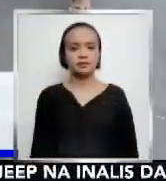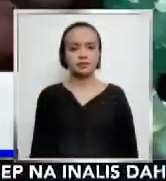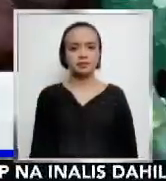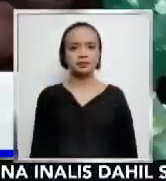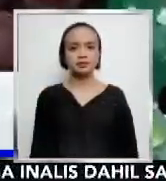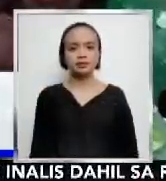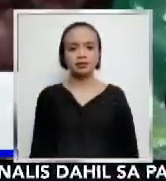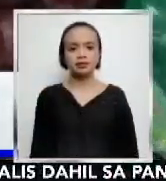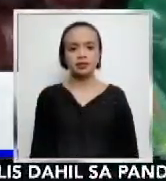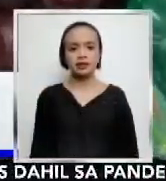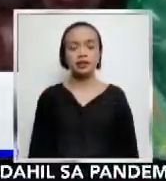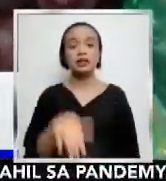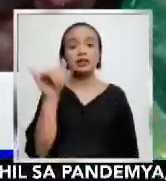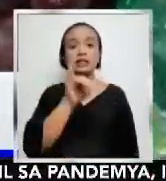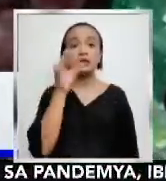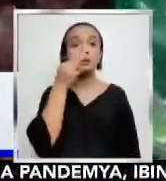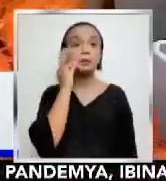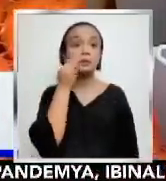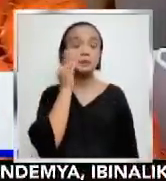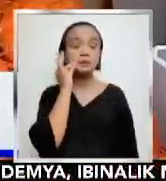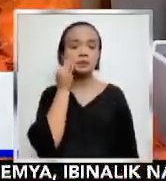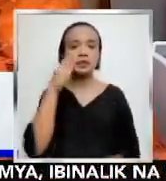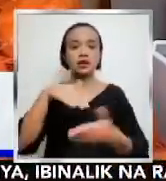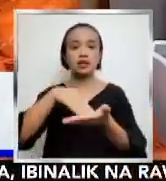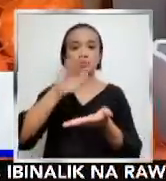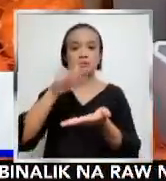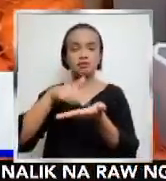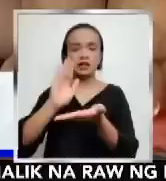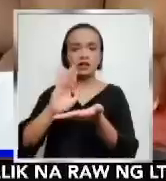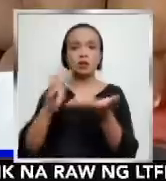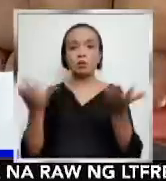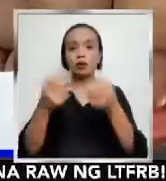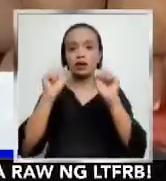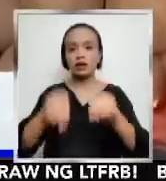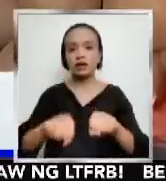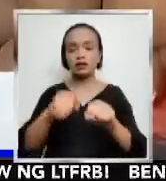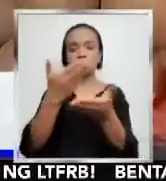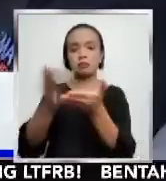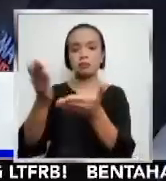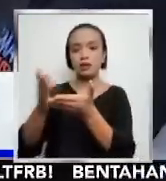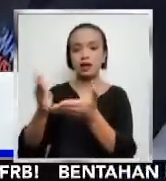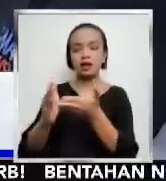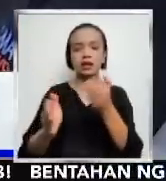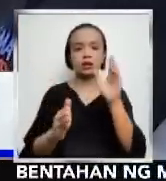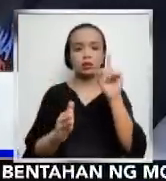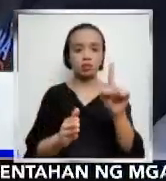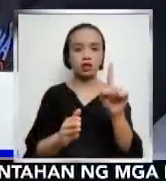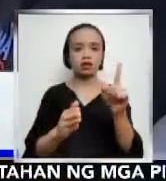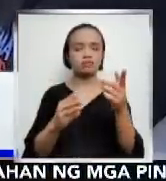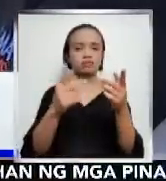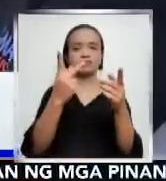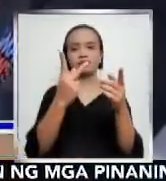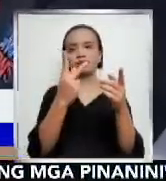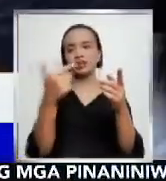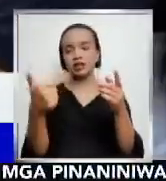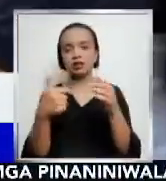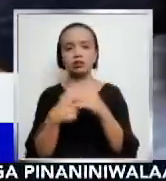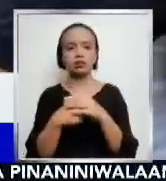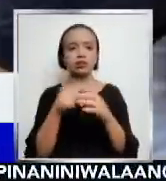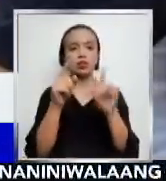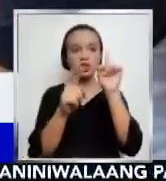Mahal na rin ang prutas sa trabaho market kung saan pwedeng bumili ng kada piraso hanggang kada kilo. Nabibigla po sila sa